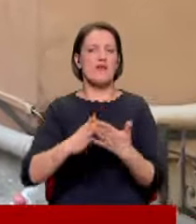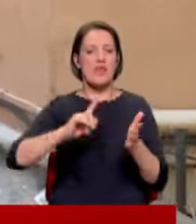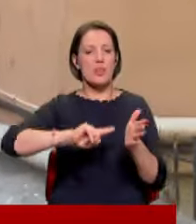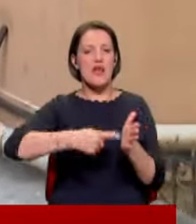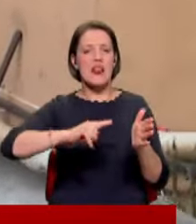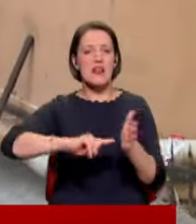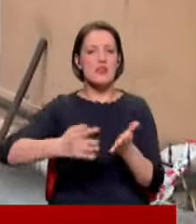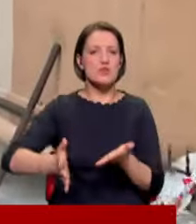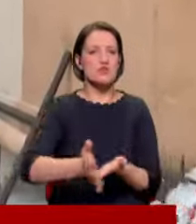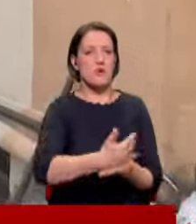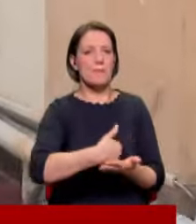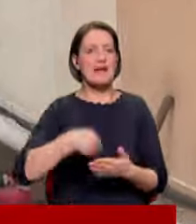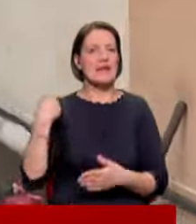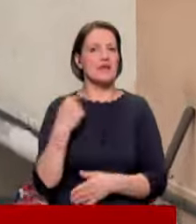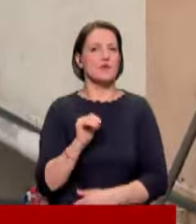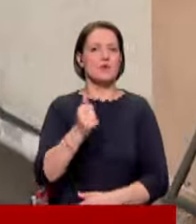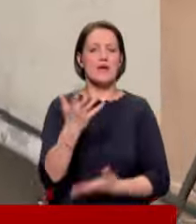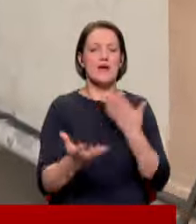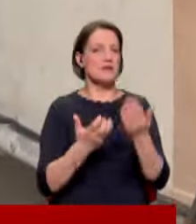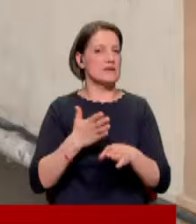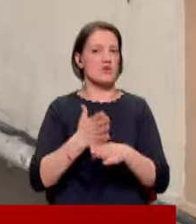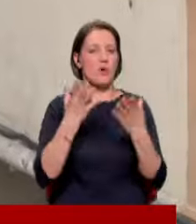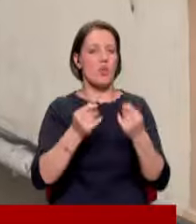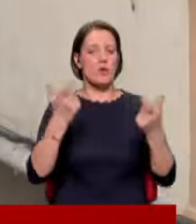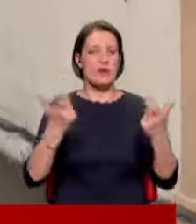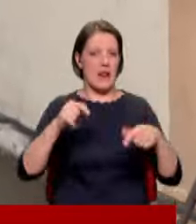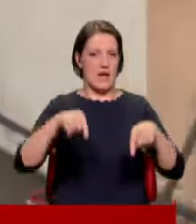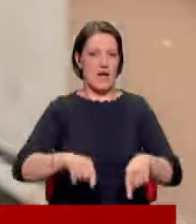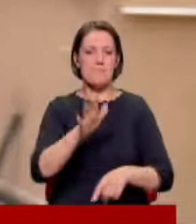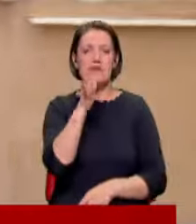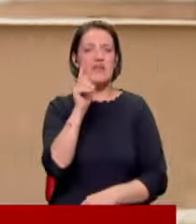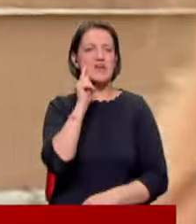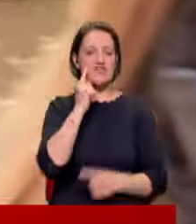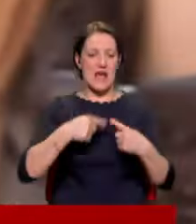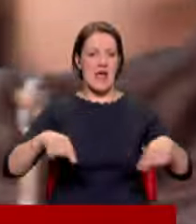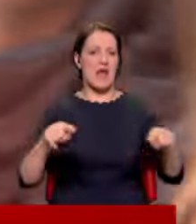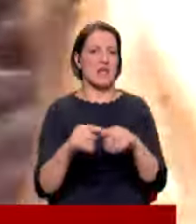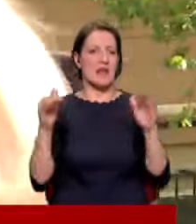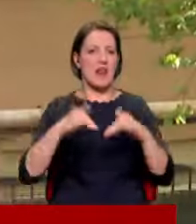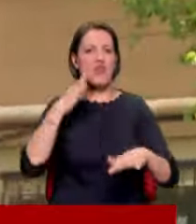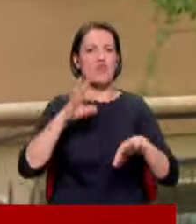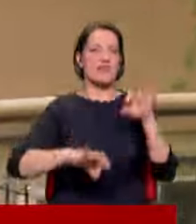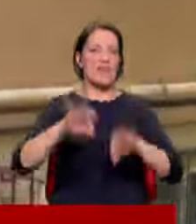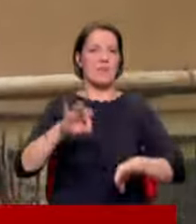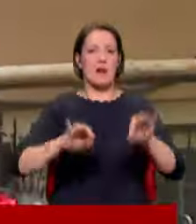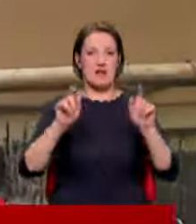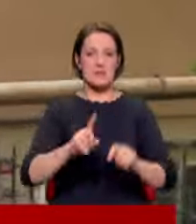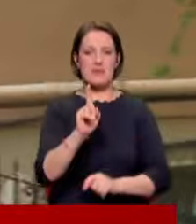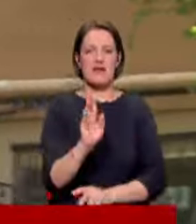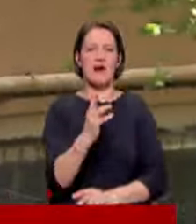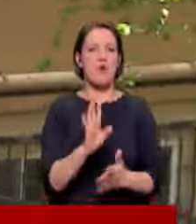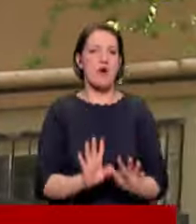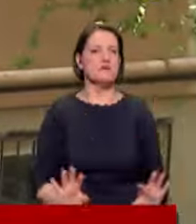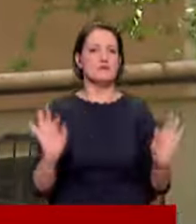deliller toplanıyor. Yeni günde de yangının gerçekleştiği noktaya bilirkişi heyeti gelecek, incelemelerini yapacak ve bir